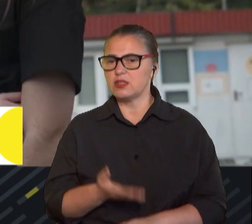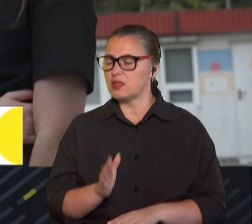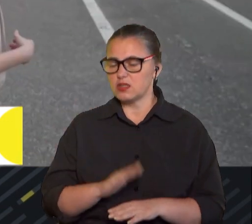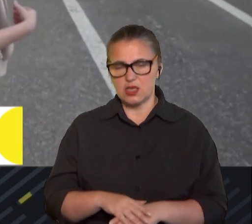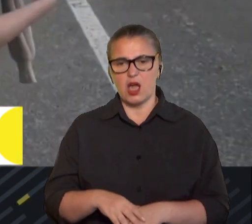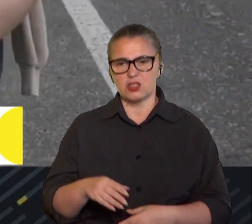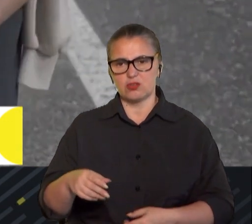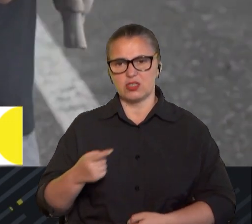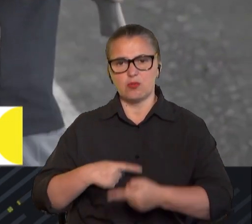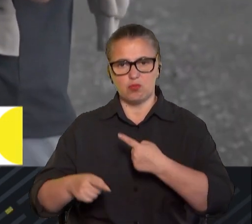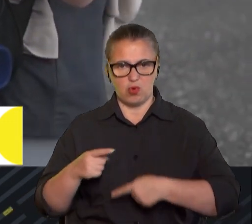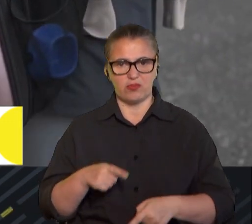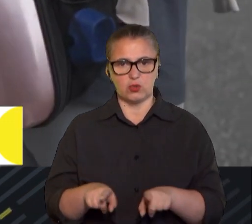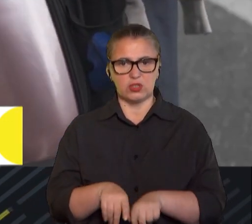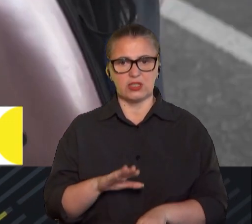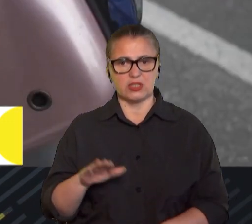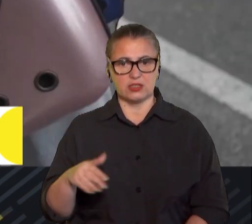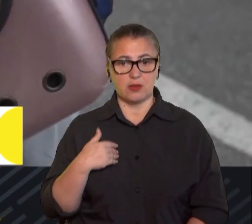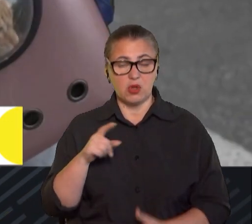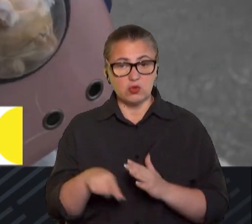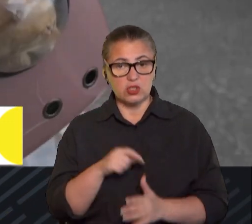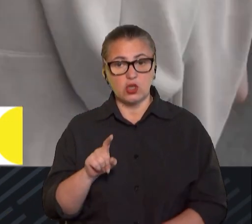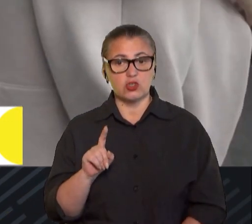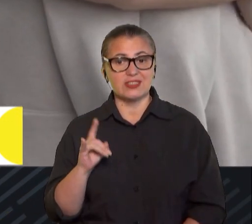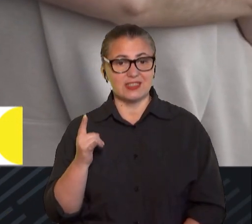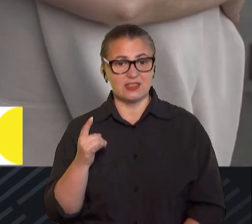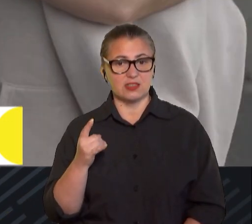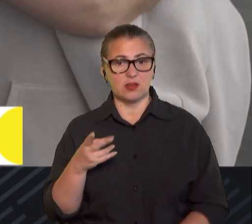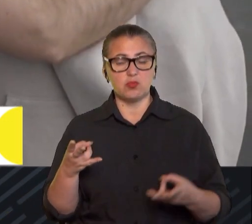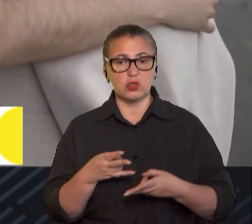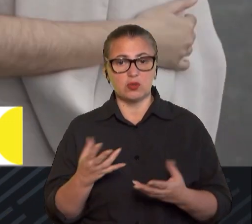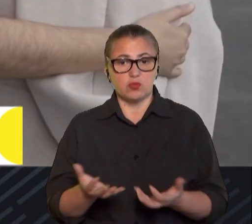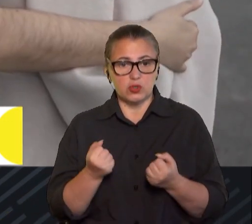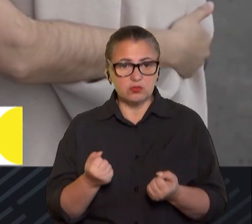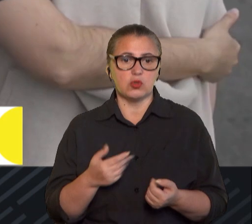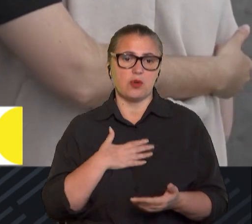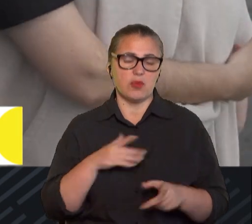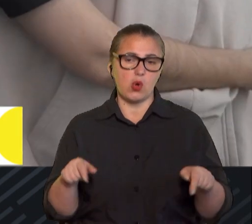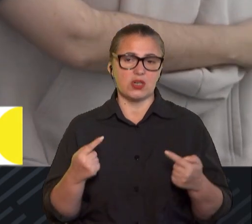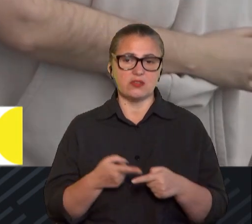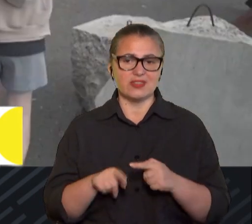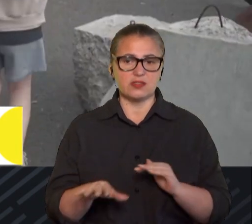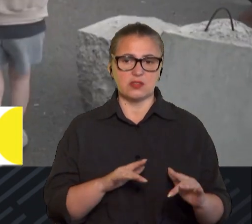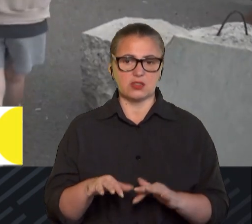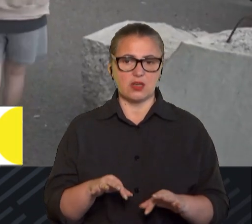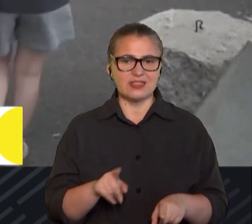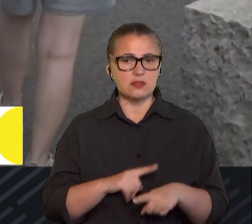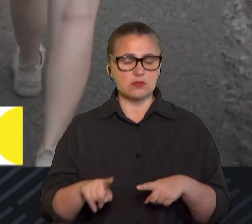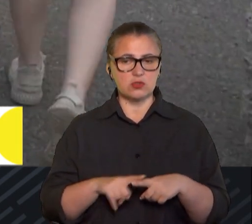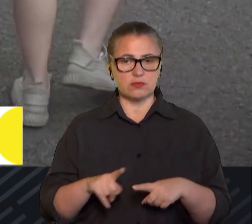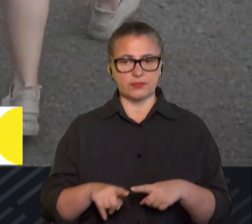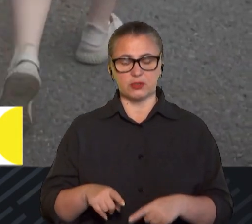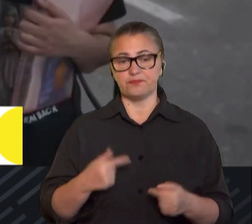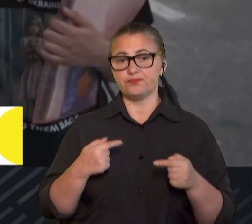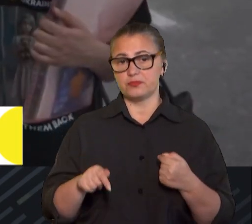ми, коли дізналися про те, що ці діти потребують порятунку, мусили організовувати цю всю операцію миттєво. І